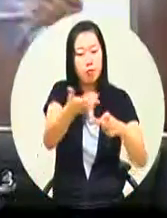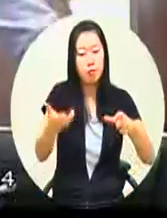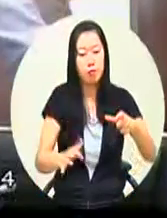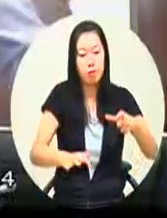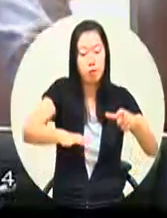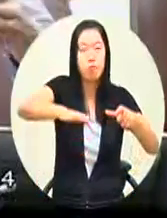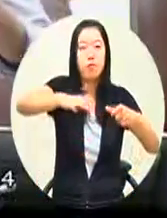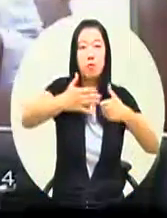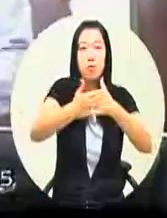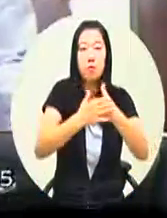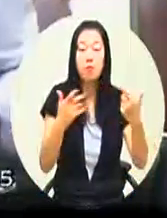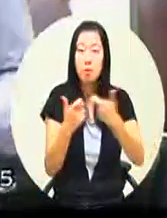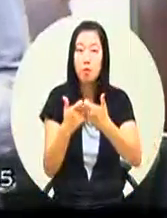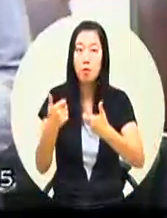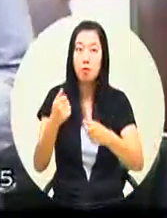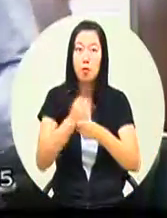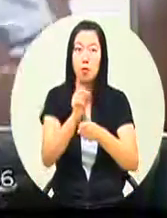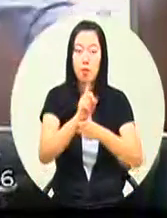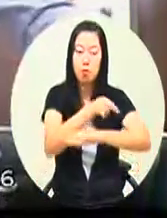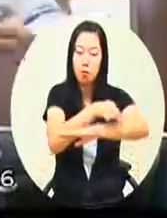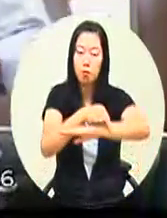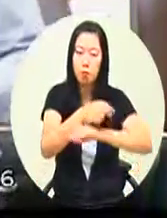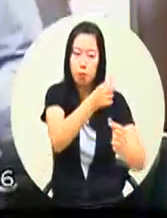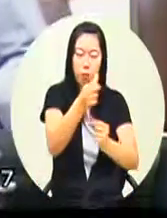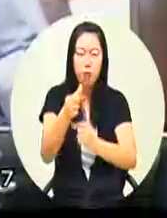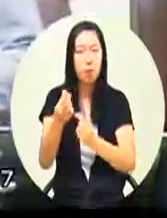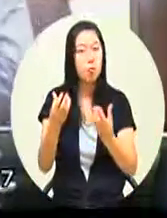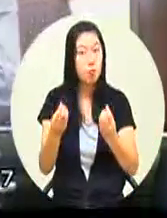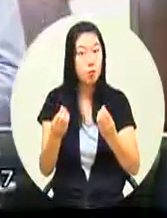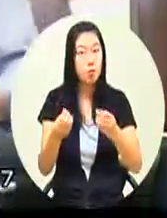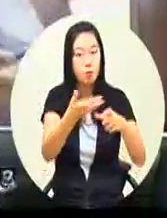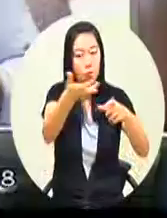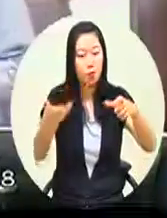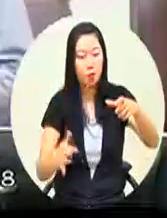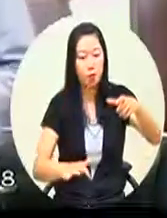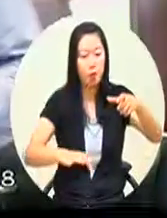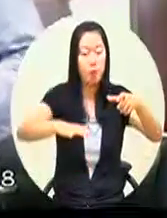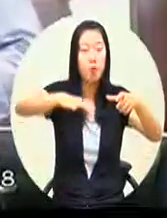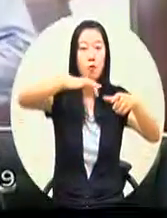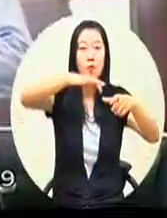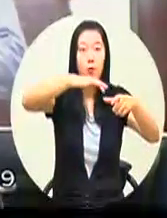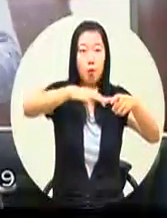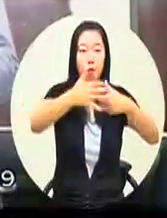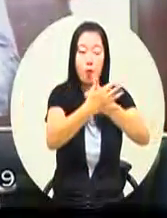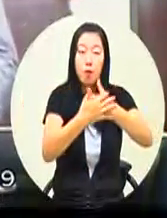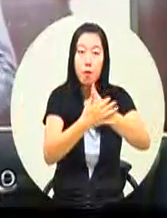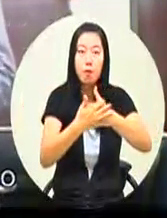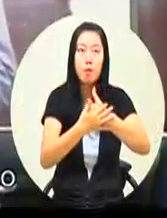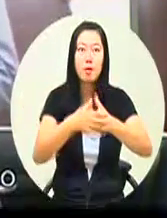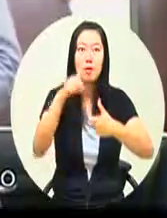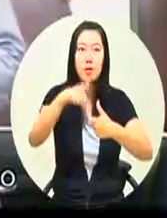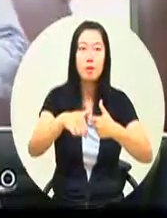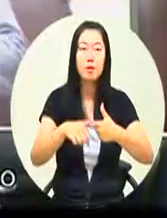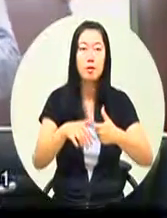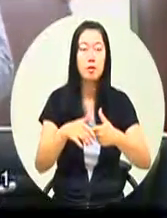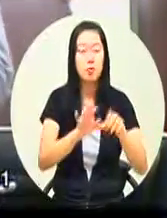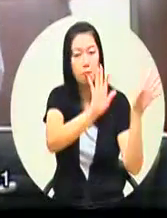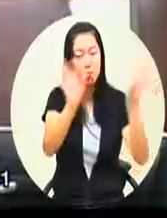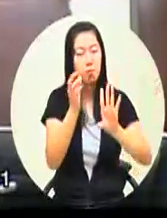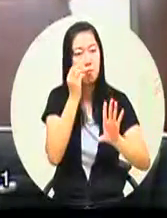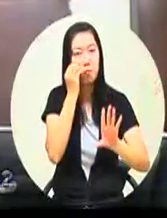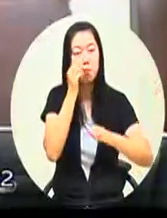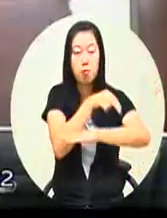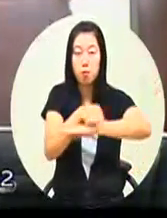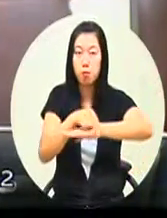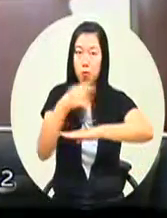也不可能做很多的设施，因为它可能要淹进去的嘛。在这个前提之下，整个景观的设计吼，能够再更